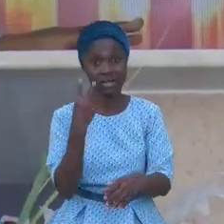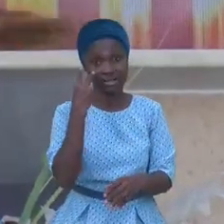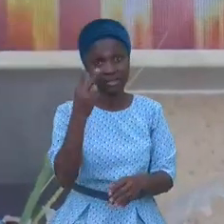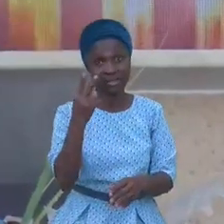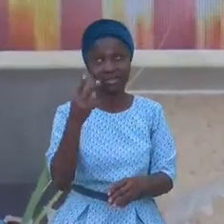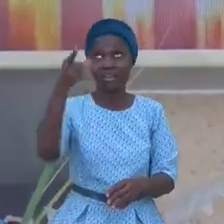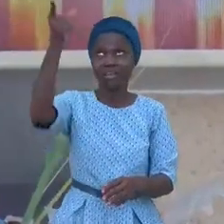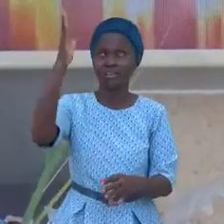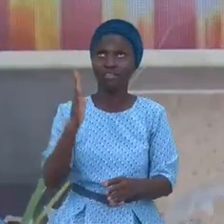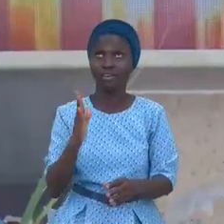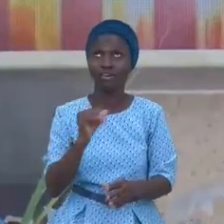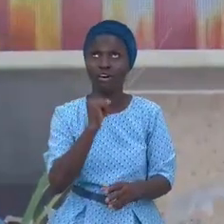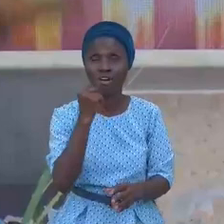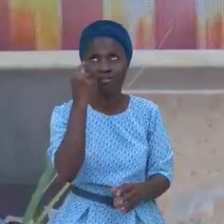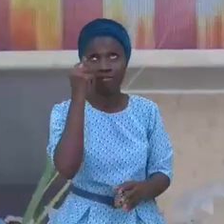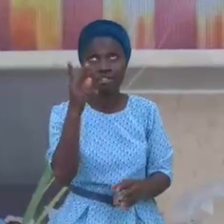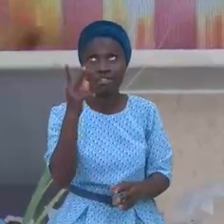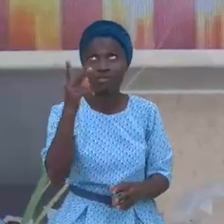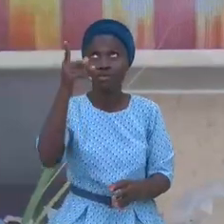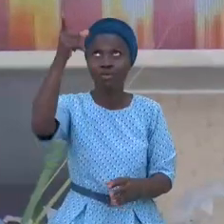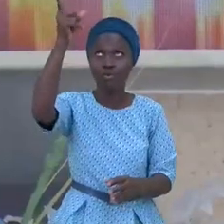Il a vu le Dieu plus puissant.